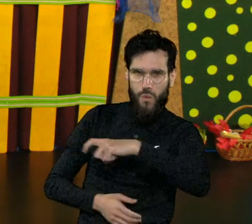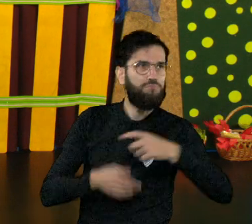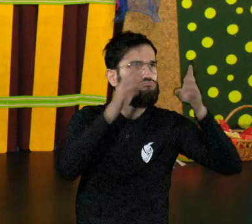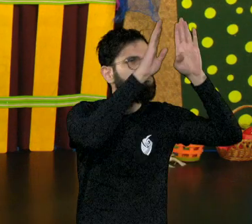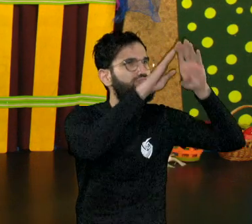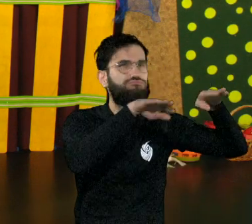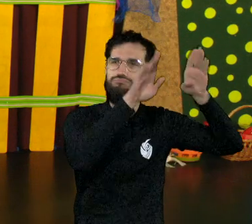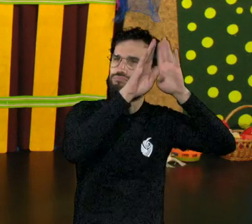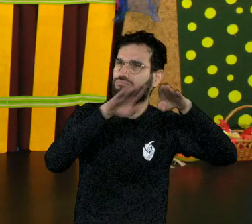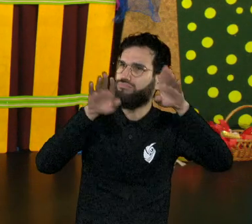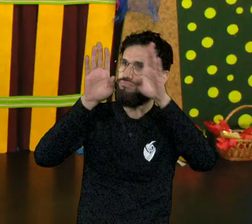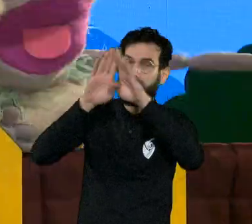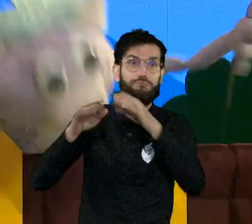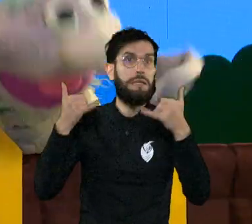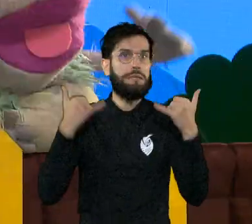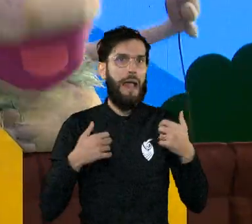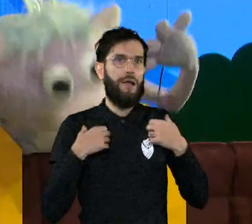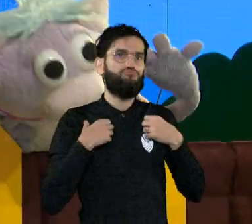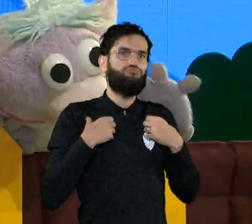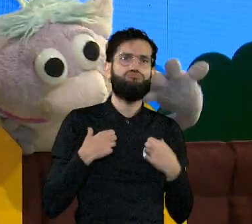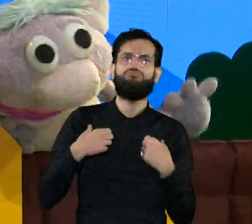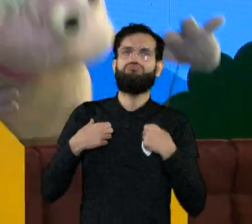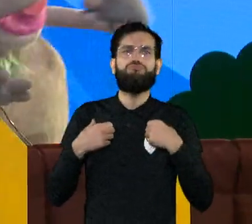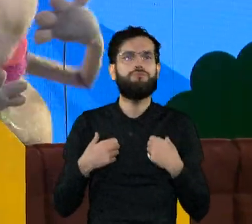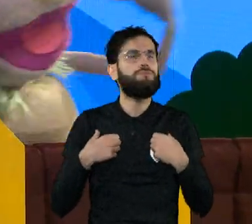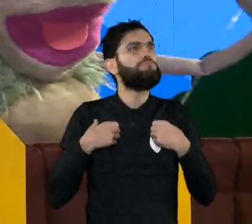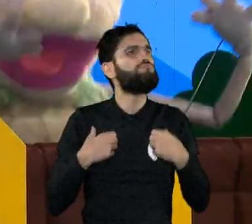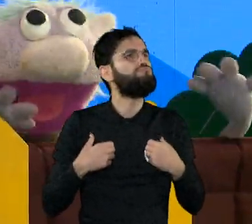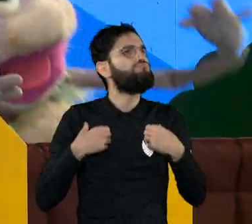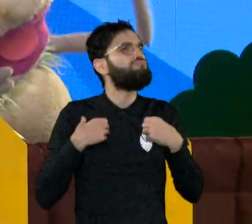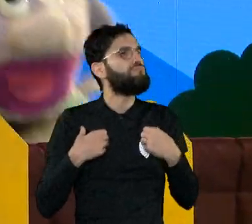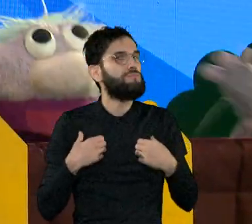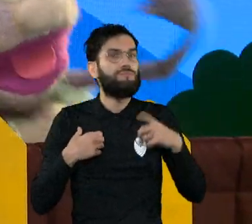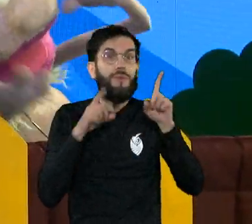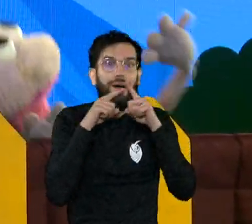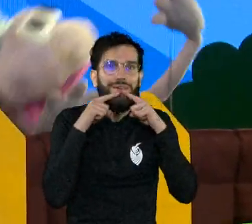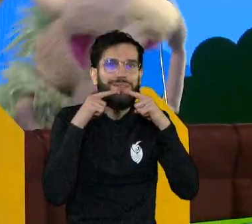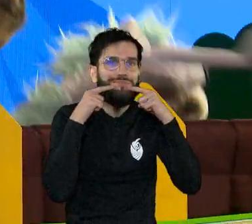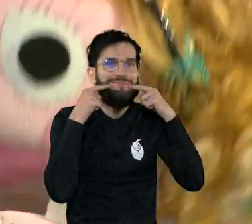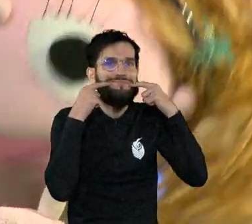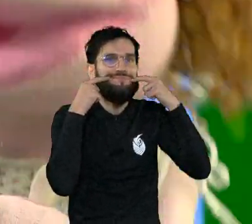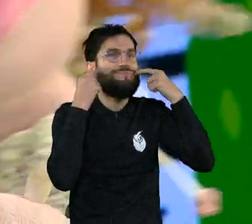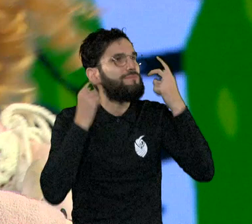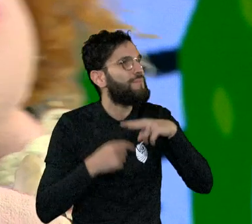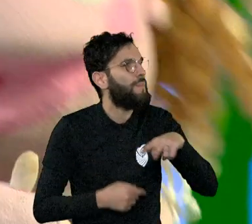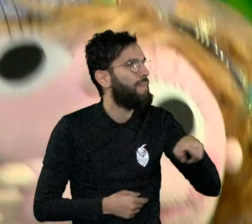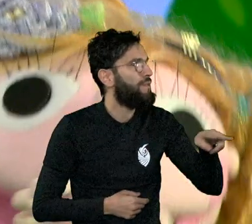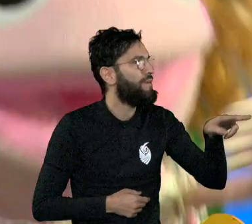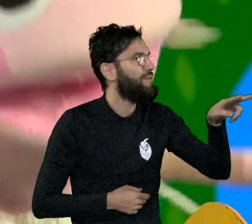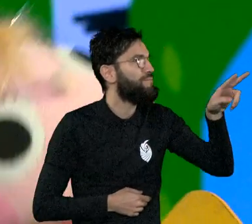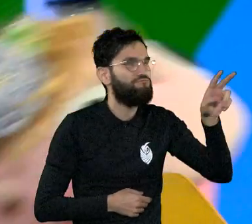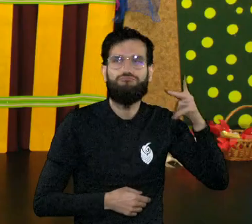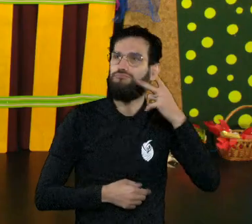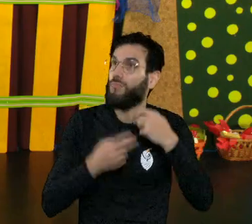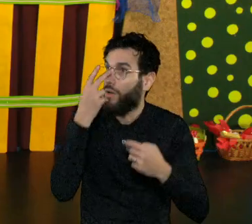na výlet sa vyber ešte dnes. Zabar si úsmev ten, na cestu ti